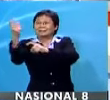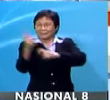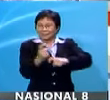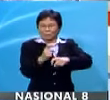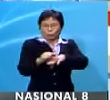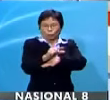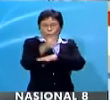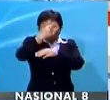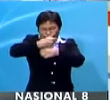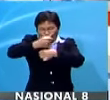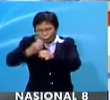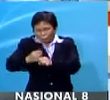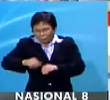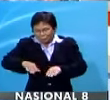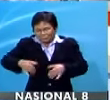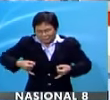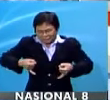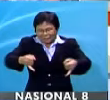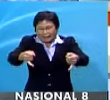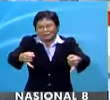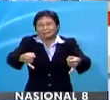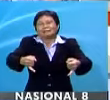digunakan untuk tujuan